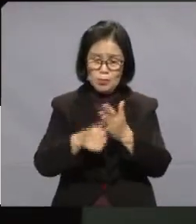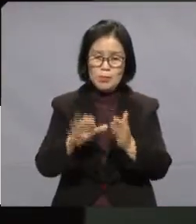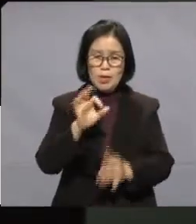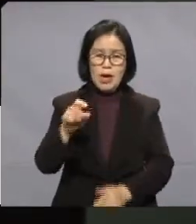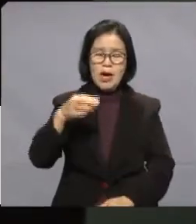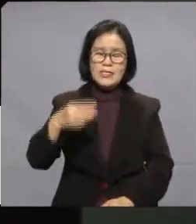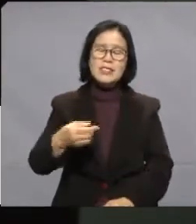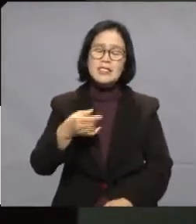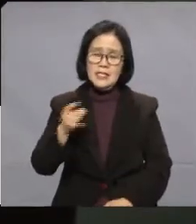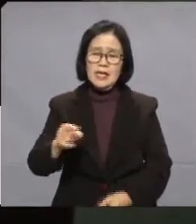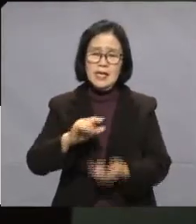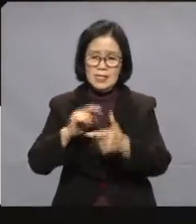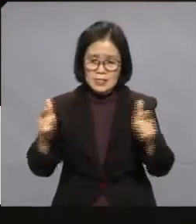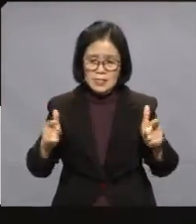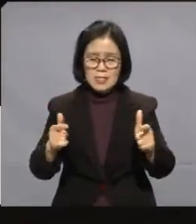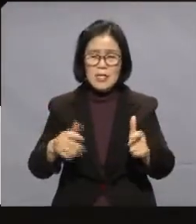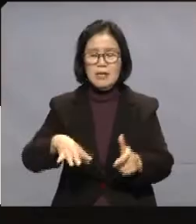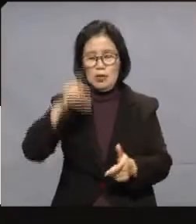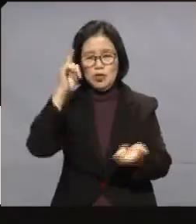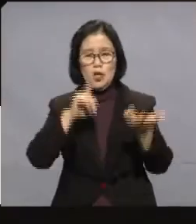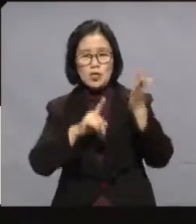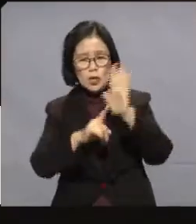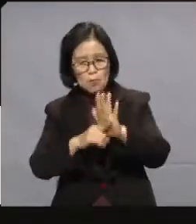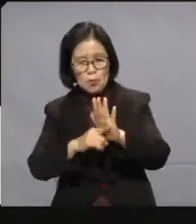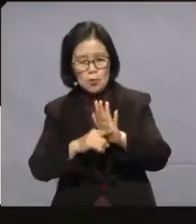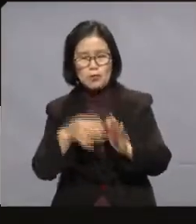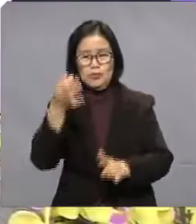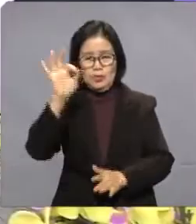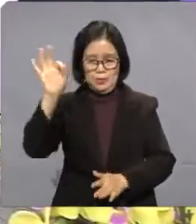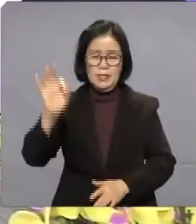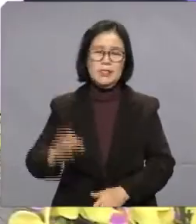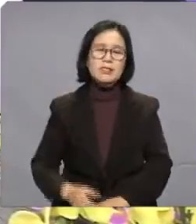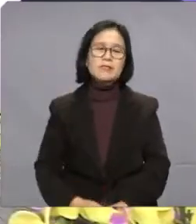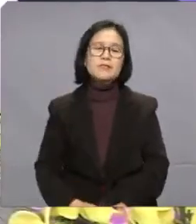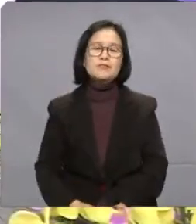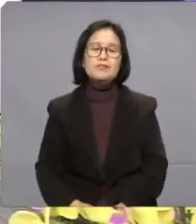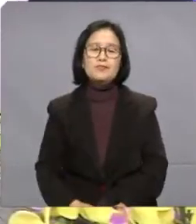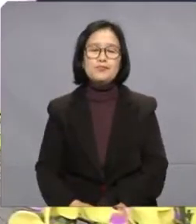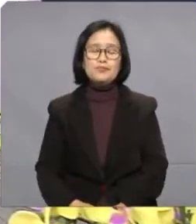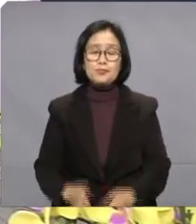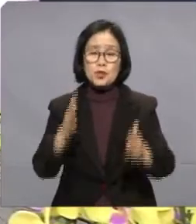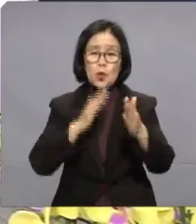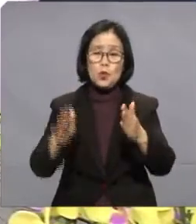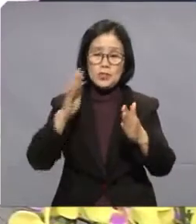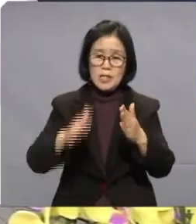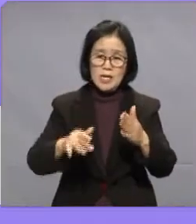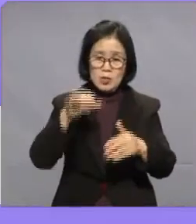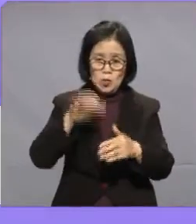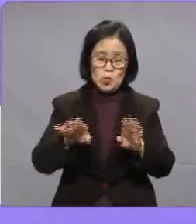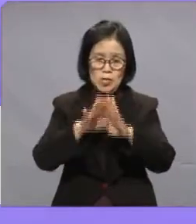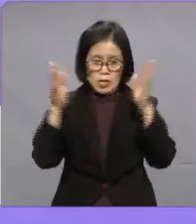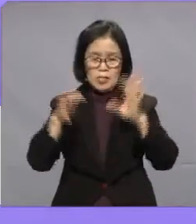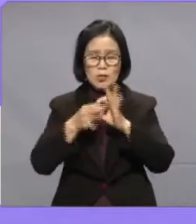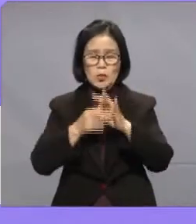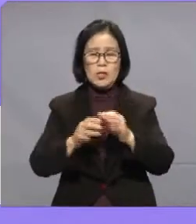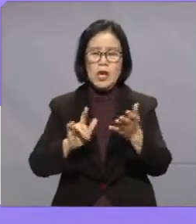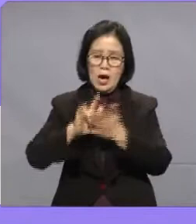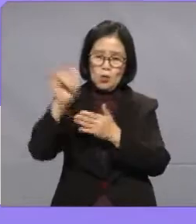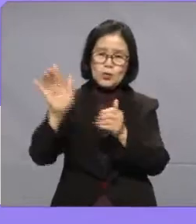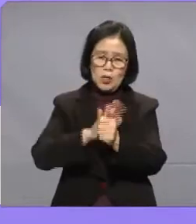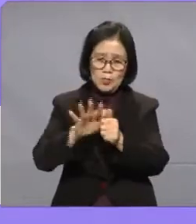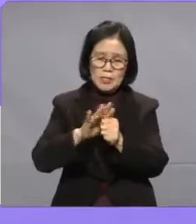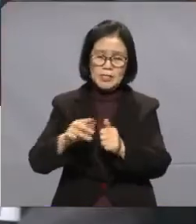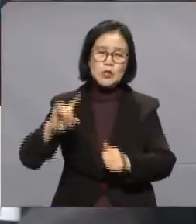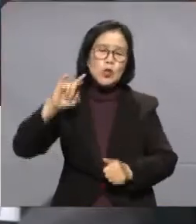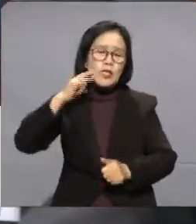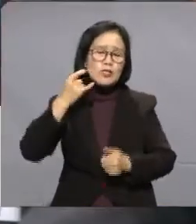뮤지엄과 보문 이즈미드 뮤지엄 등에서 먼저 선보이며 공인받았습니다. 공사는 비비드 스페이스 개관을 통해 항공 서비스를 넘어